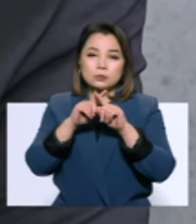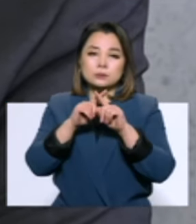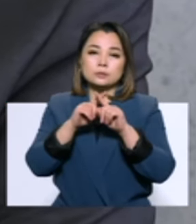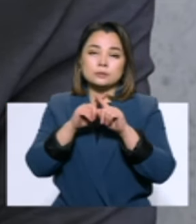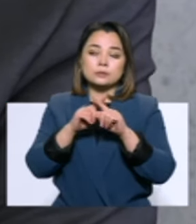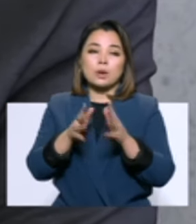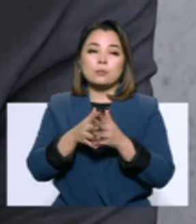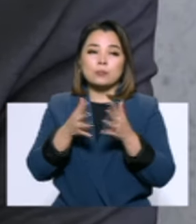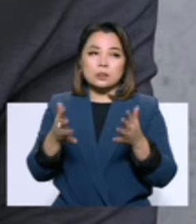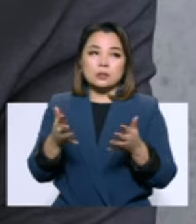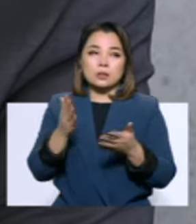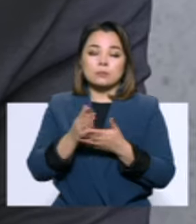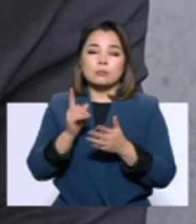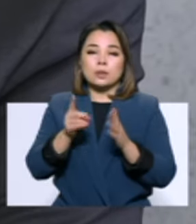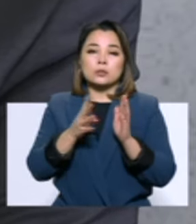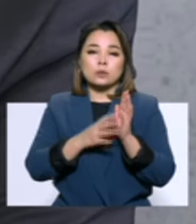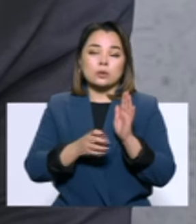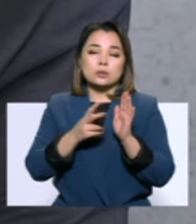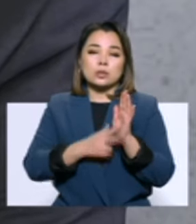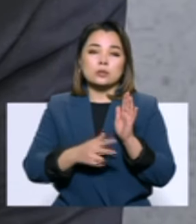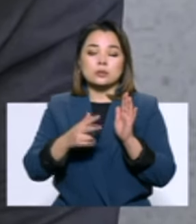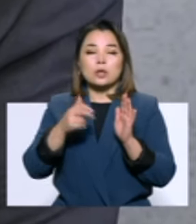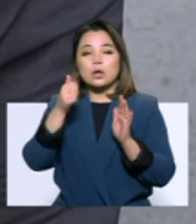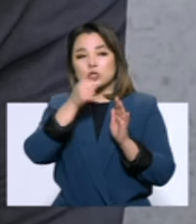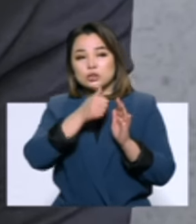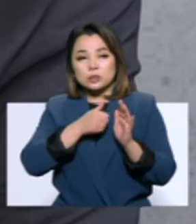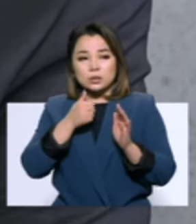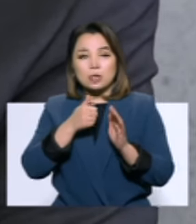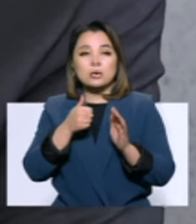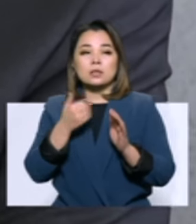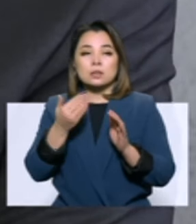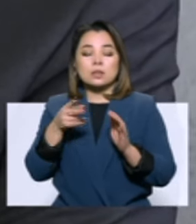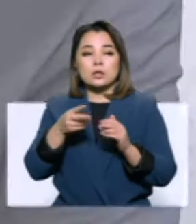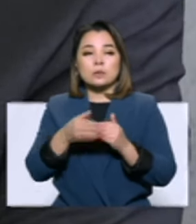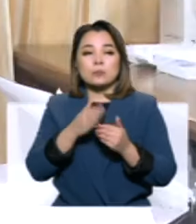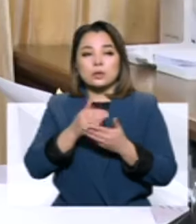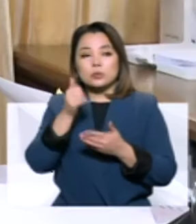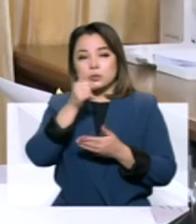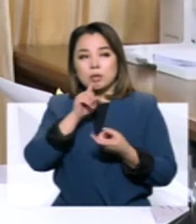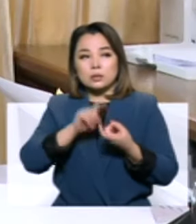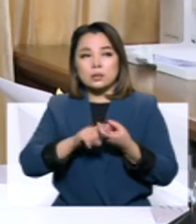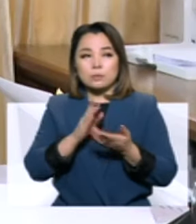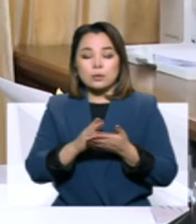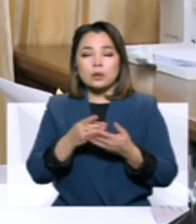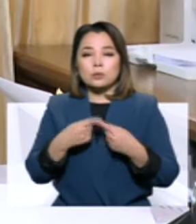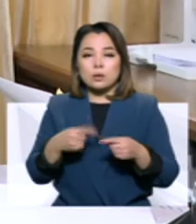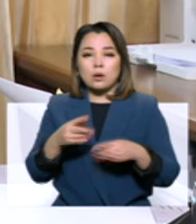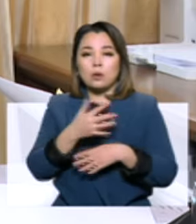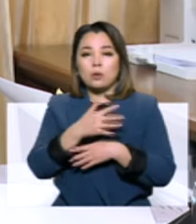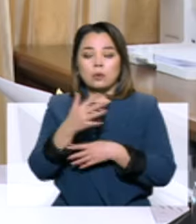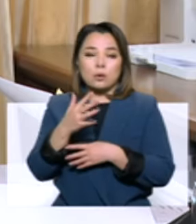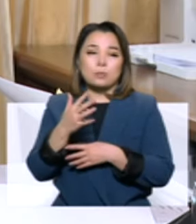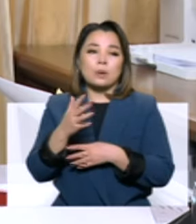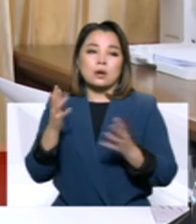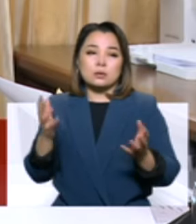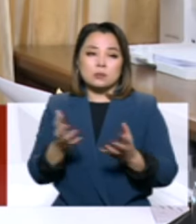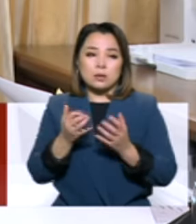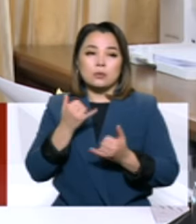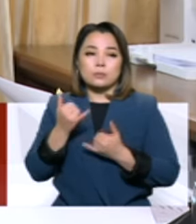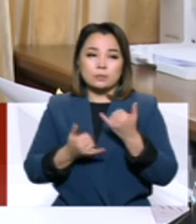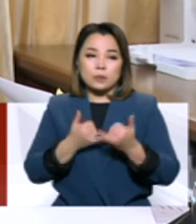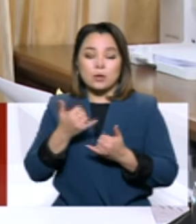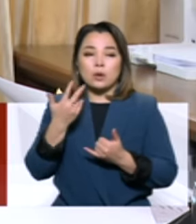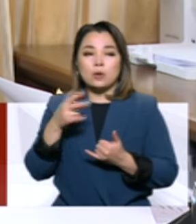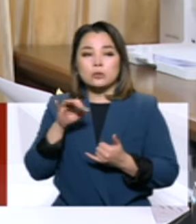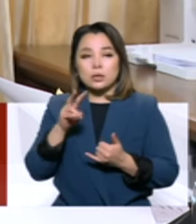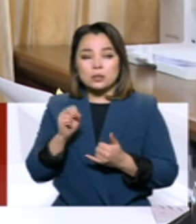Техникалардың басы 1983 жылға, соңы 2000 жылға дейін барады. Батыс Қазақстан облысында орманды күтіп қарауға, баптауға кемі 3